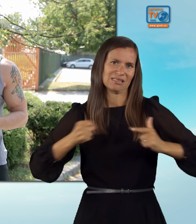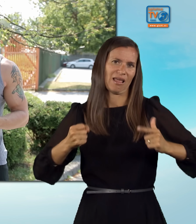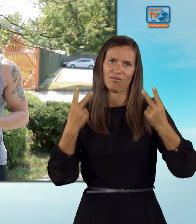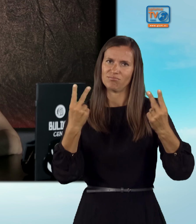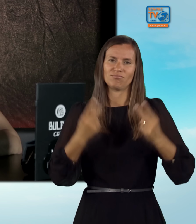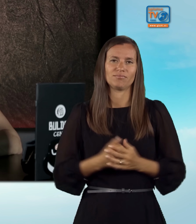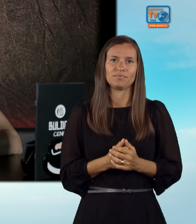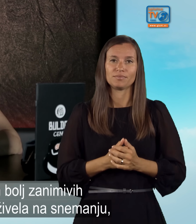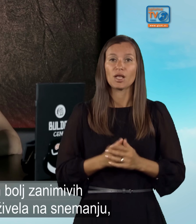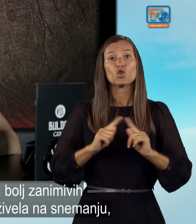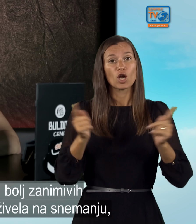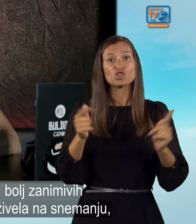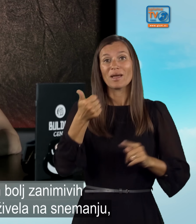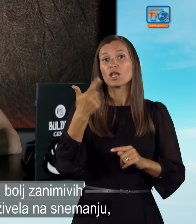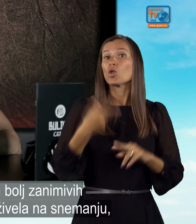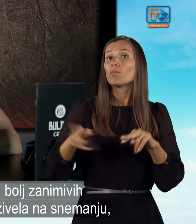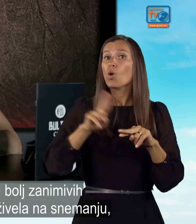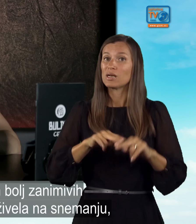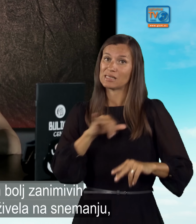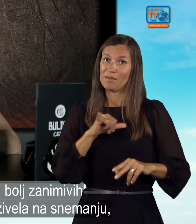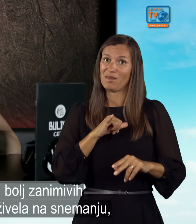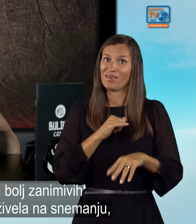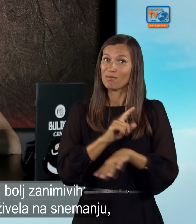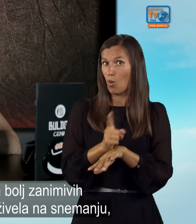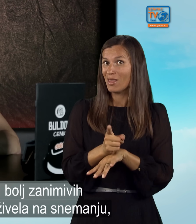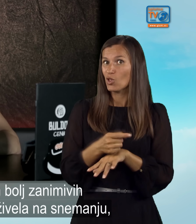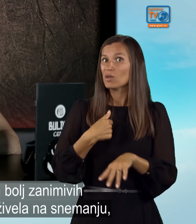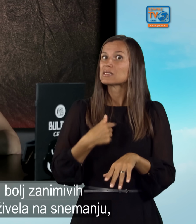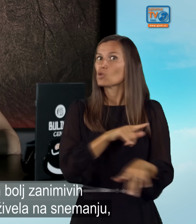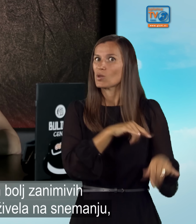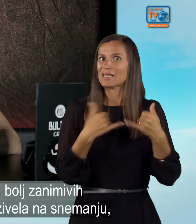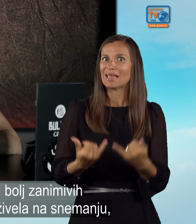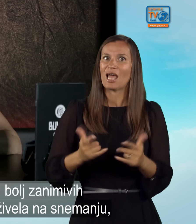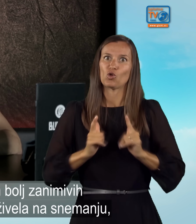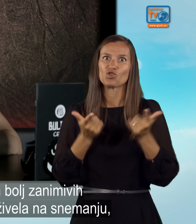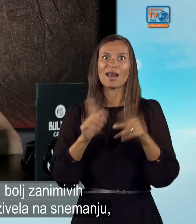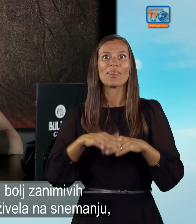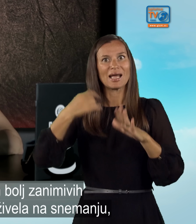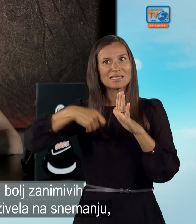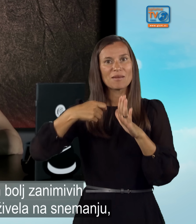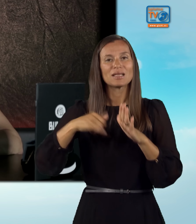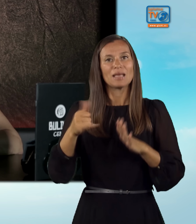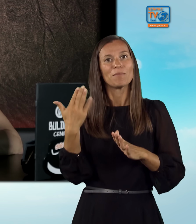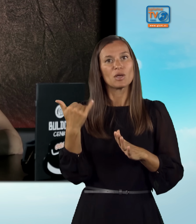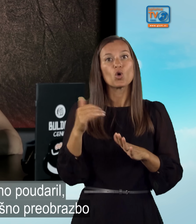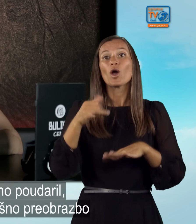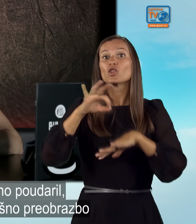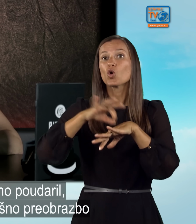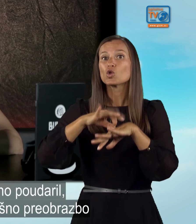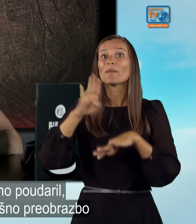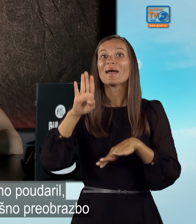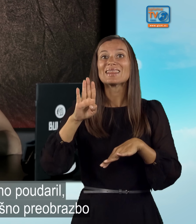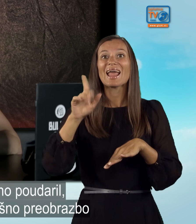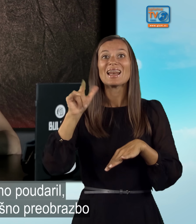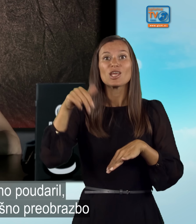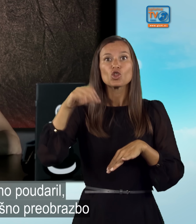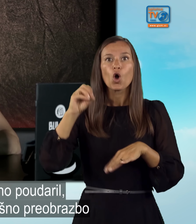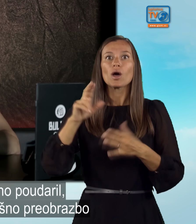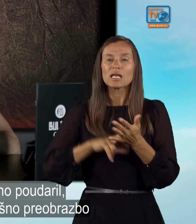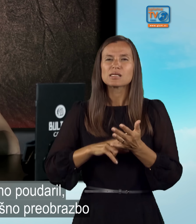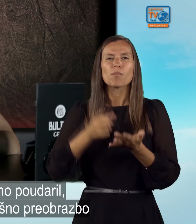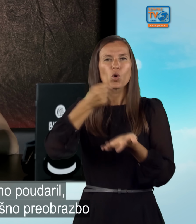raztek. Sicer pa eden od bolj zanimivih momentov, ki sem jih jaz do zdaj doživela na snemanjih, mi je bil, ko je dr.